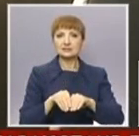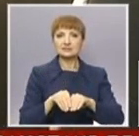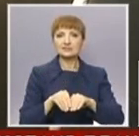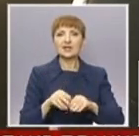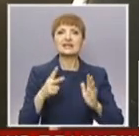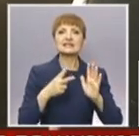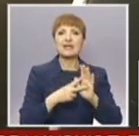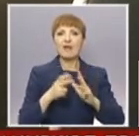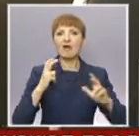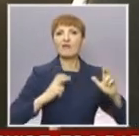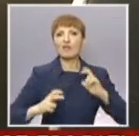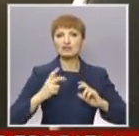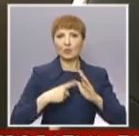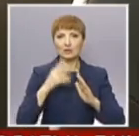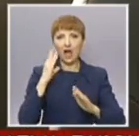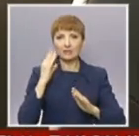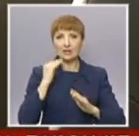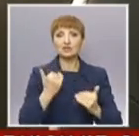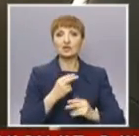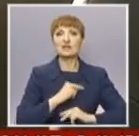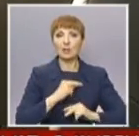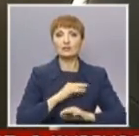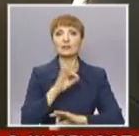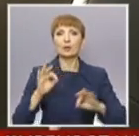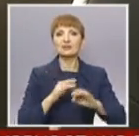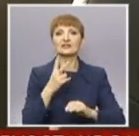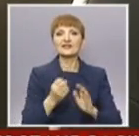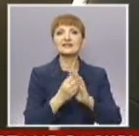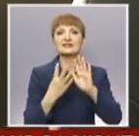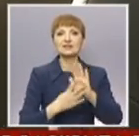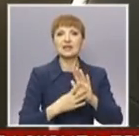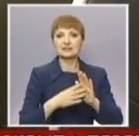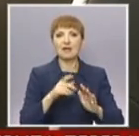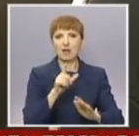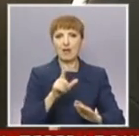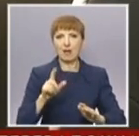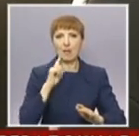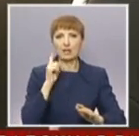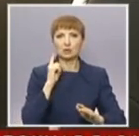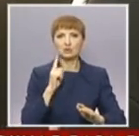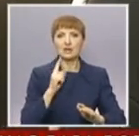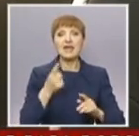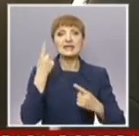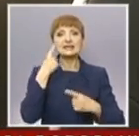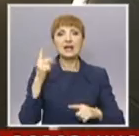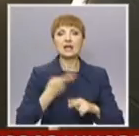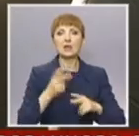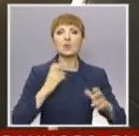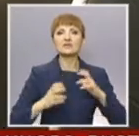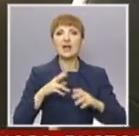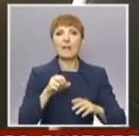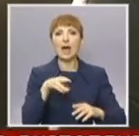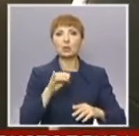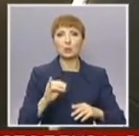где объединились 7 вузов города Алматы, и на данный момент работают над этим проектом 219 волонтеров. Инициатором проекта является университет Алма-Ю,